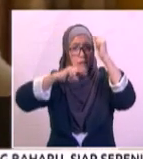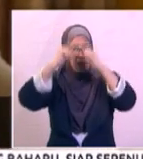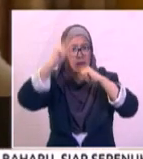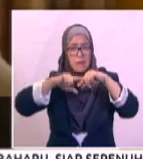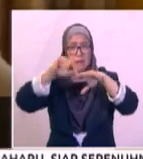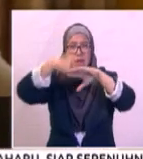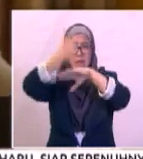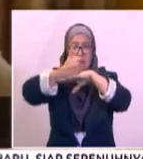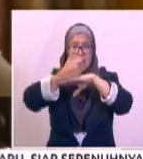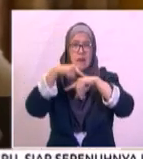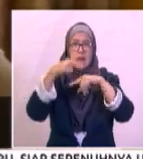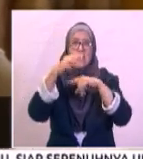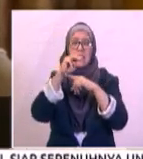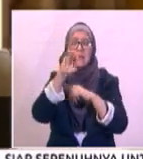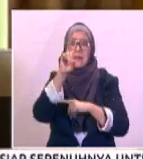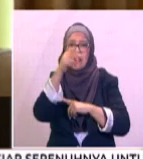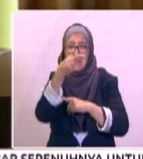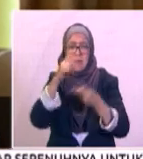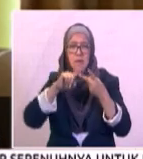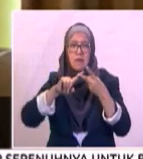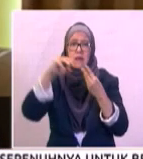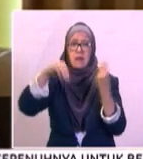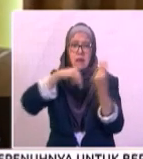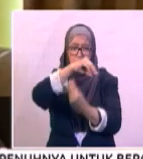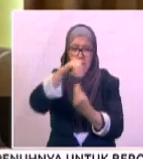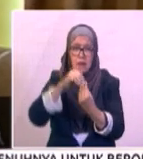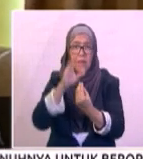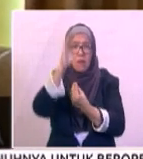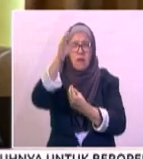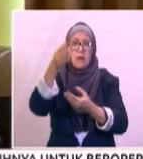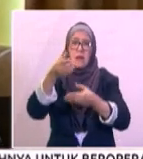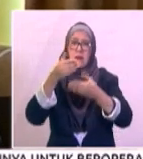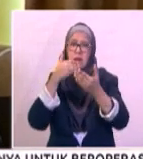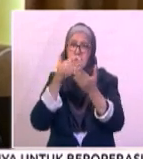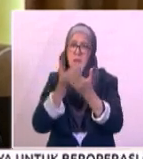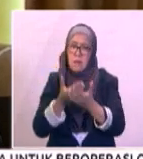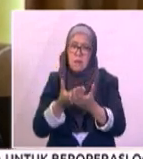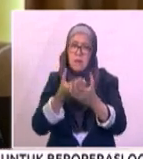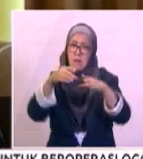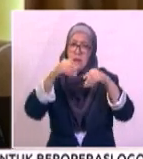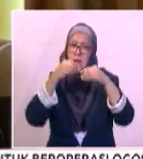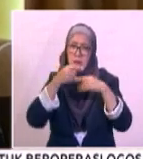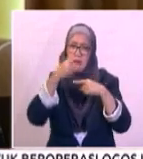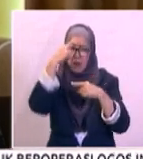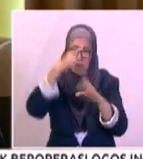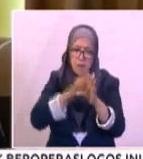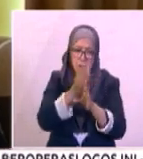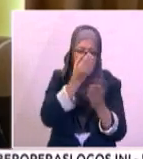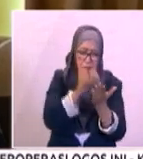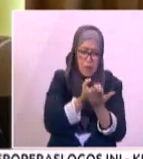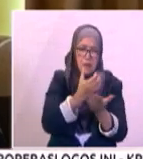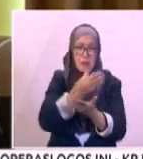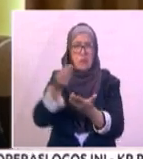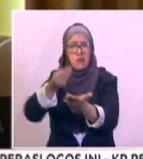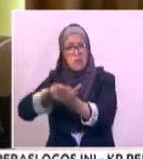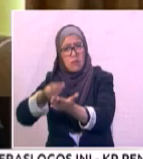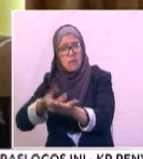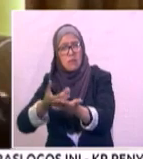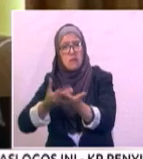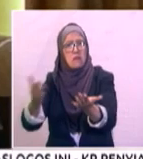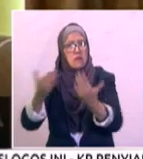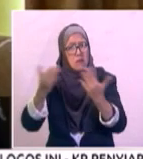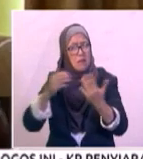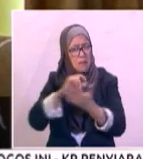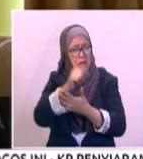Mekah boleh mendatangkan kebaikan kepada mereka dari sudut ekonomi, dari sudut duitnya, mendatangkan duit dan sebagainya. Ini